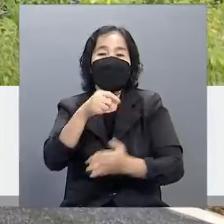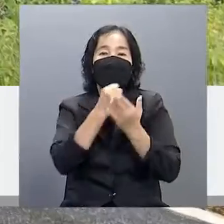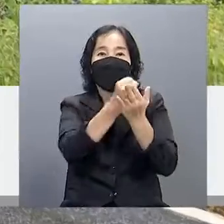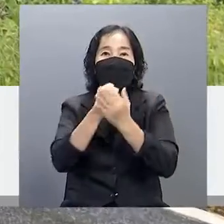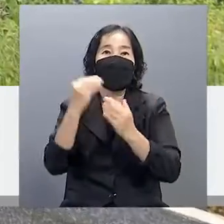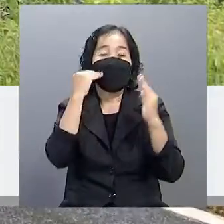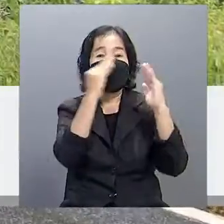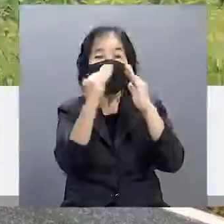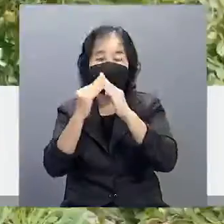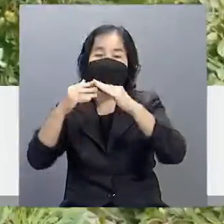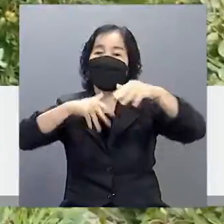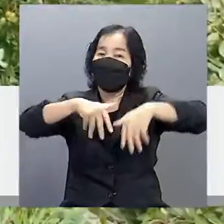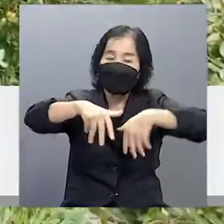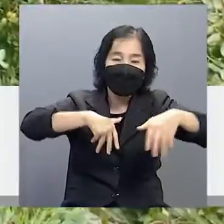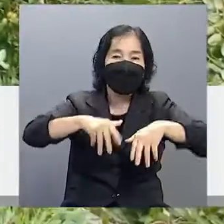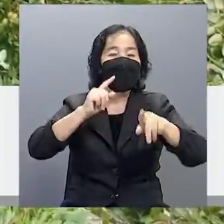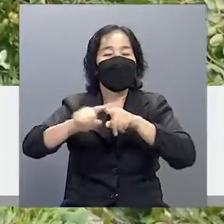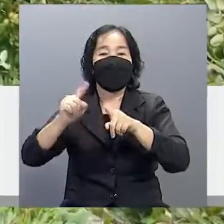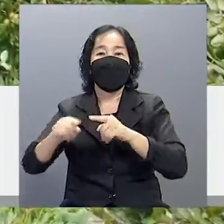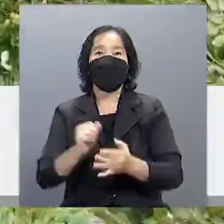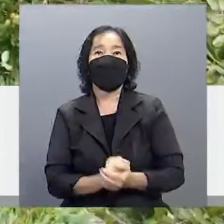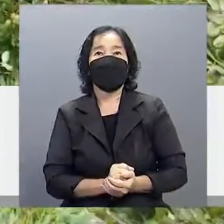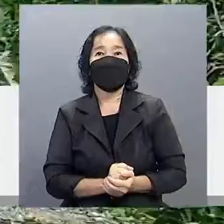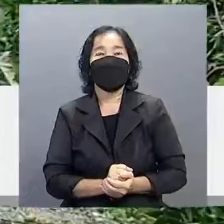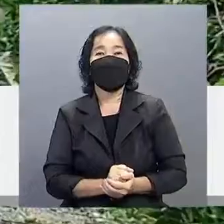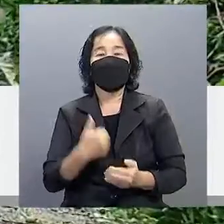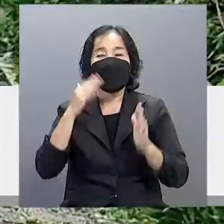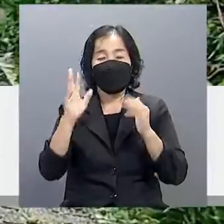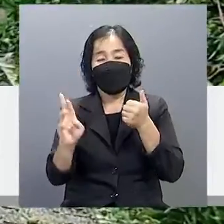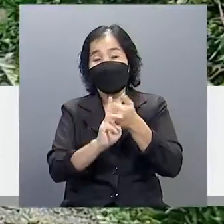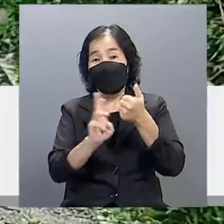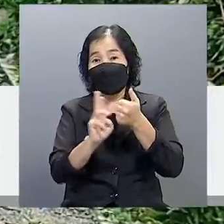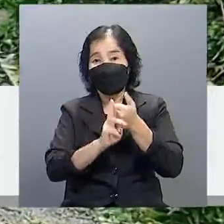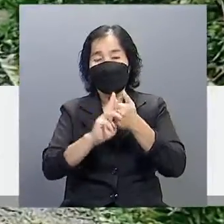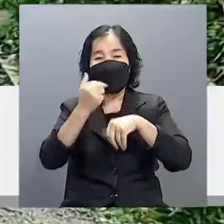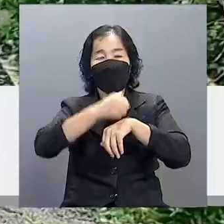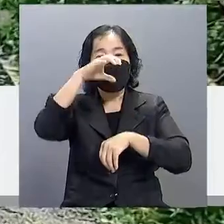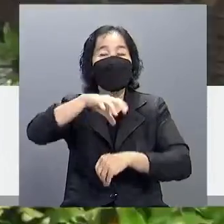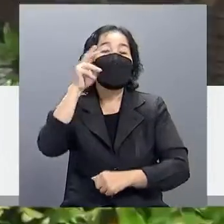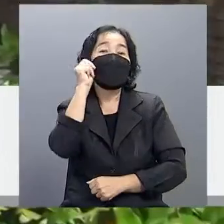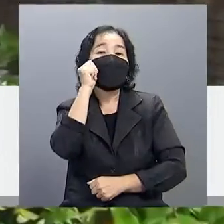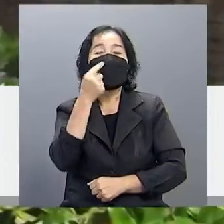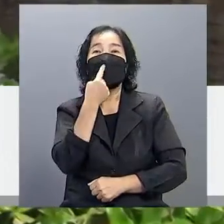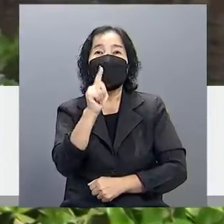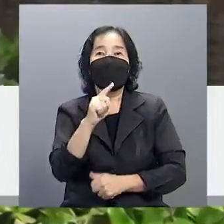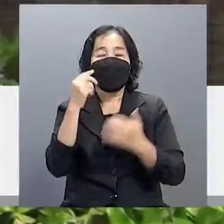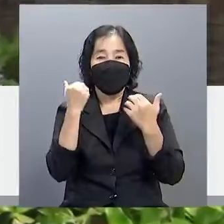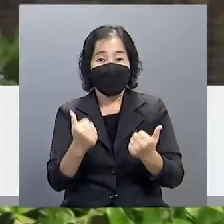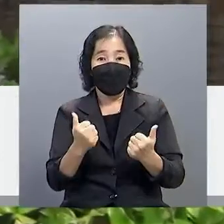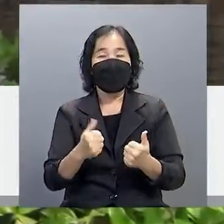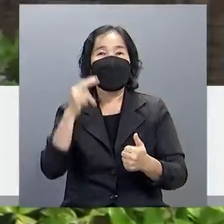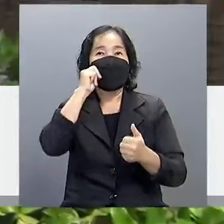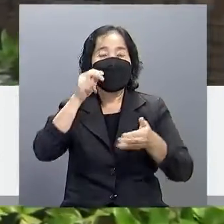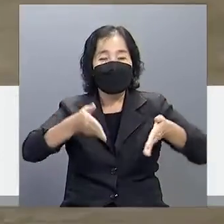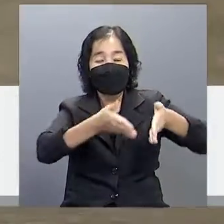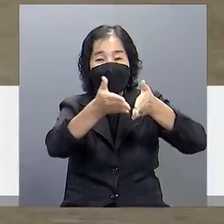ชนในที่ลุ่มต่ำนายสถิตย์พอดีรองผู้อำนวยการสำนักงานชลประทานที่ 2ระบบว่าขณะนี้เขื่อนกิ่วลมมีปริมาณน้ำ